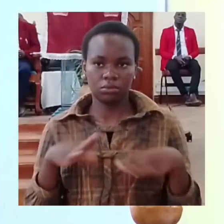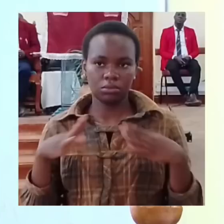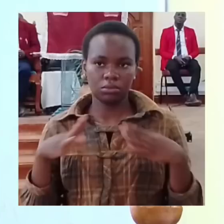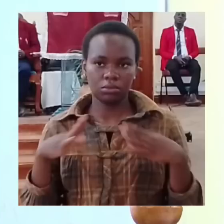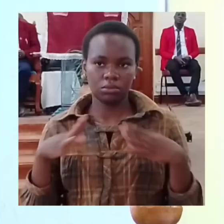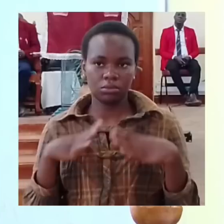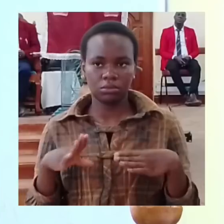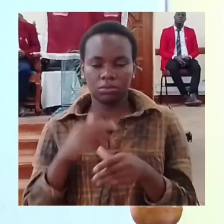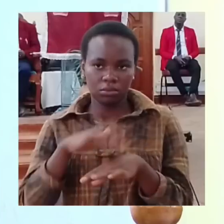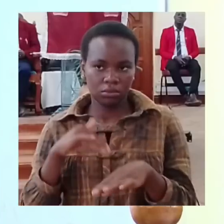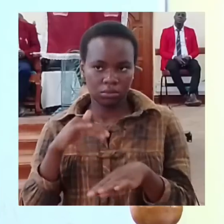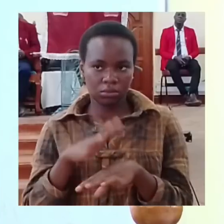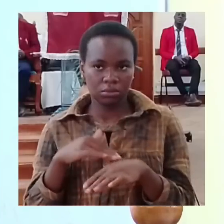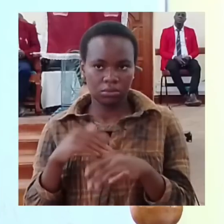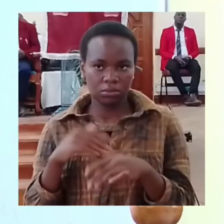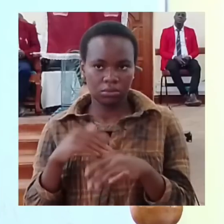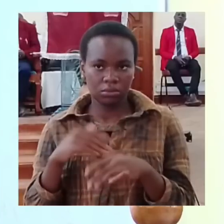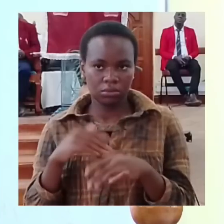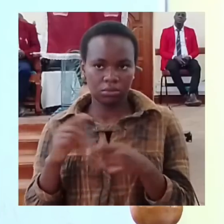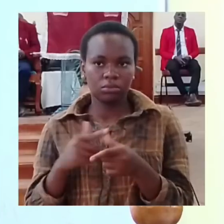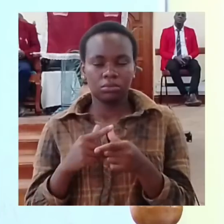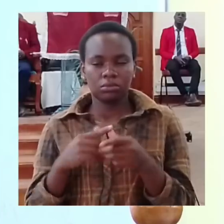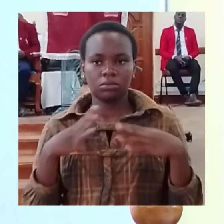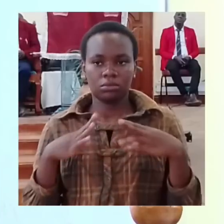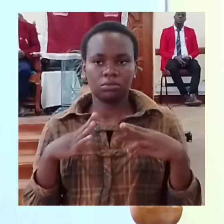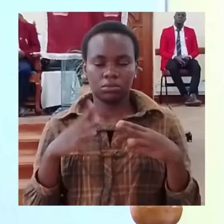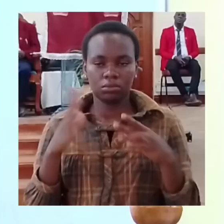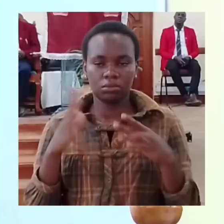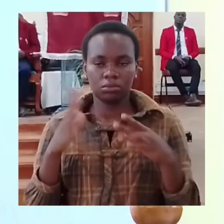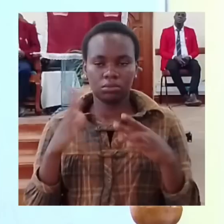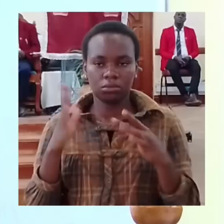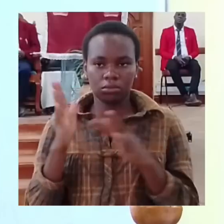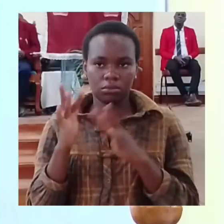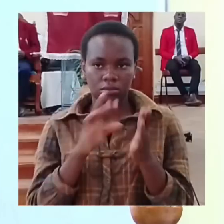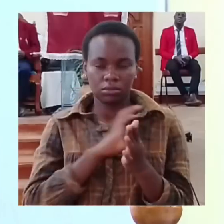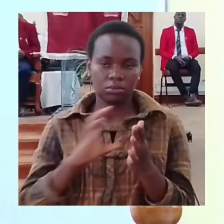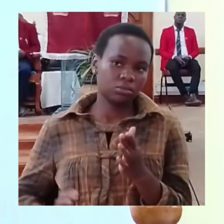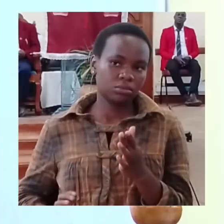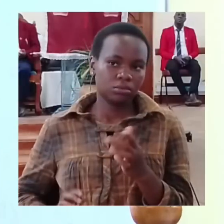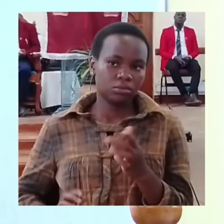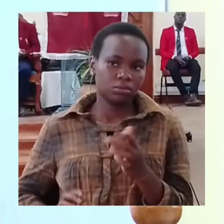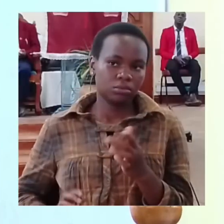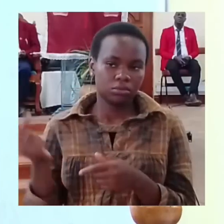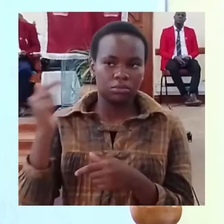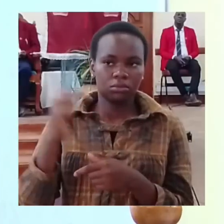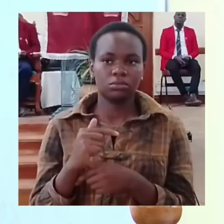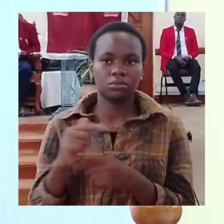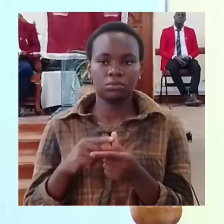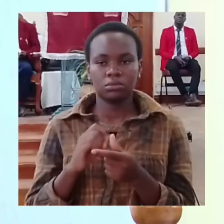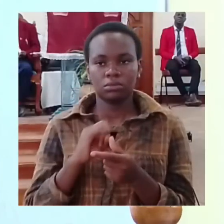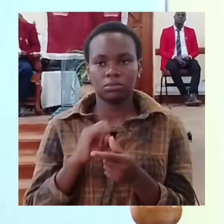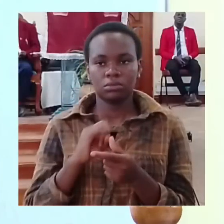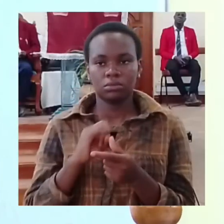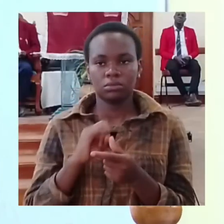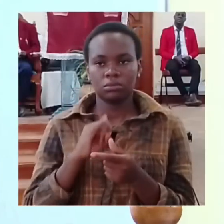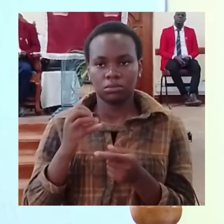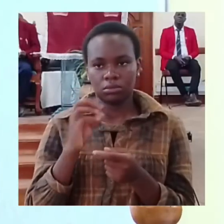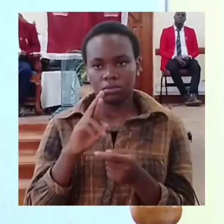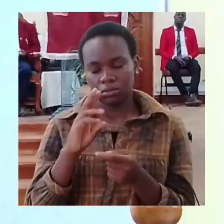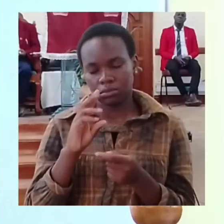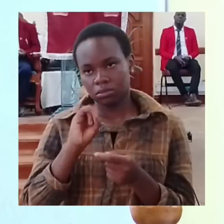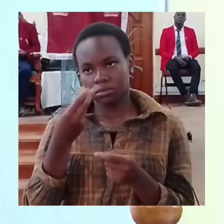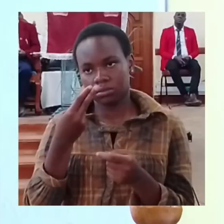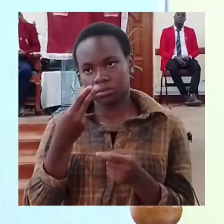ũrĩa eranĩire, nake mũhonokia ũcio nĩwe Jesũ. Ũcio atanoka-rĩ, Johana nĩ ambĩte